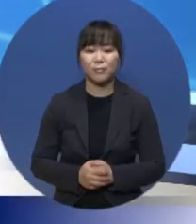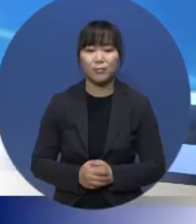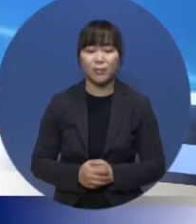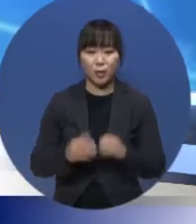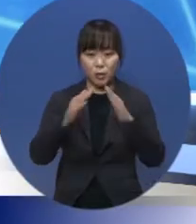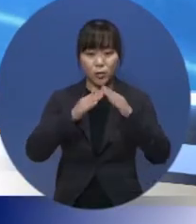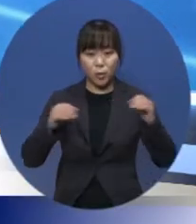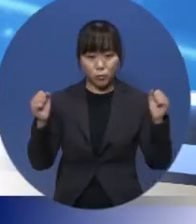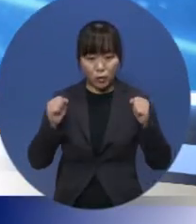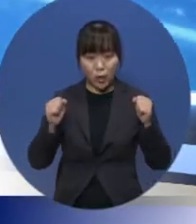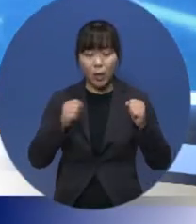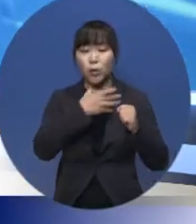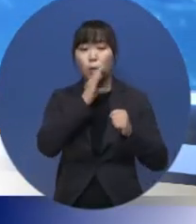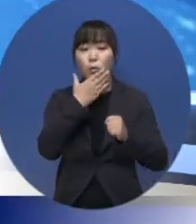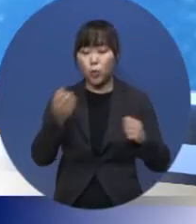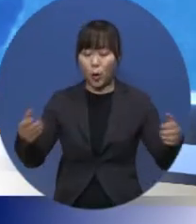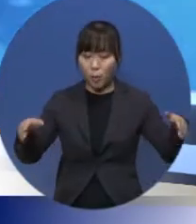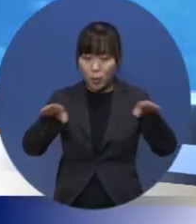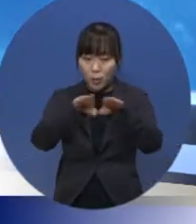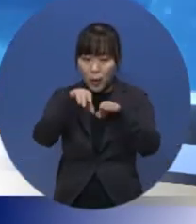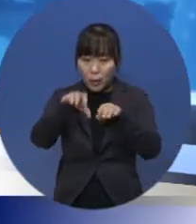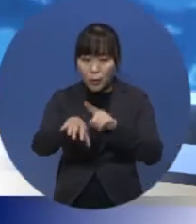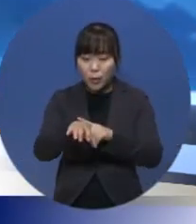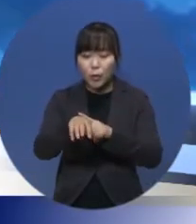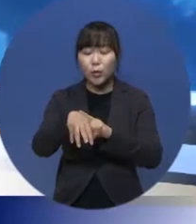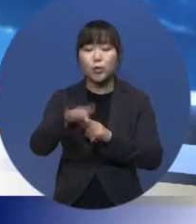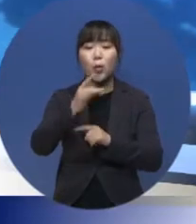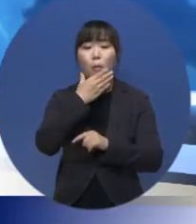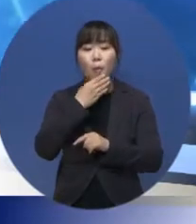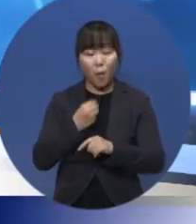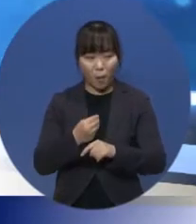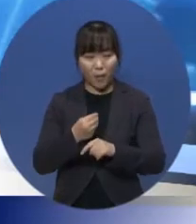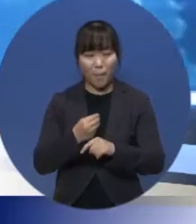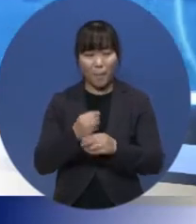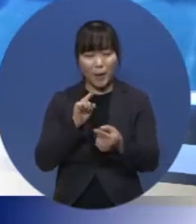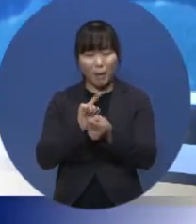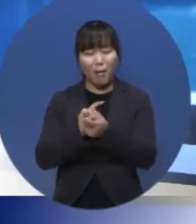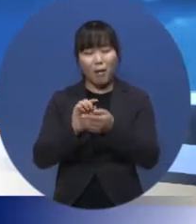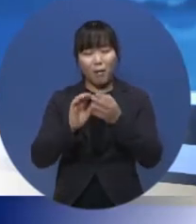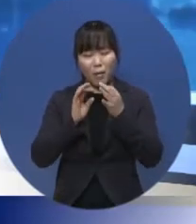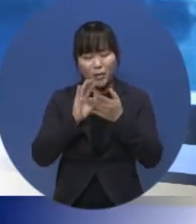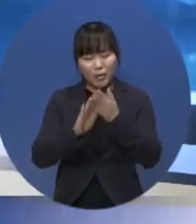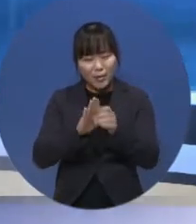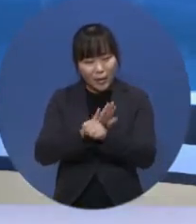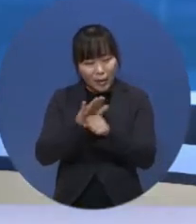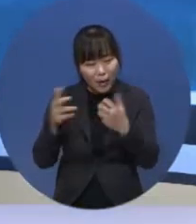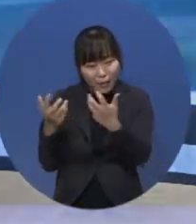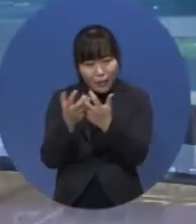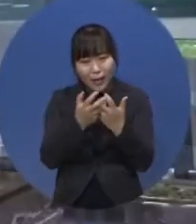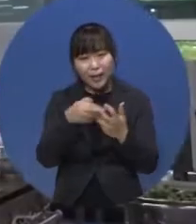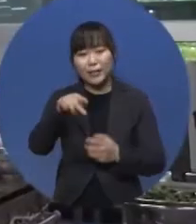전북의 한 노인 종합복지관이 초복을 맞아 정성을 가득 담은 삼계탕을 나눴습니다.